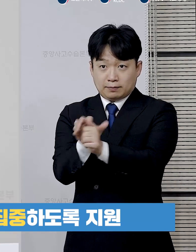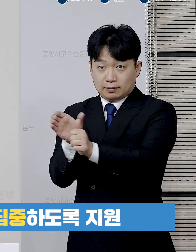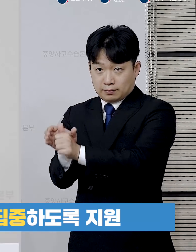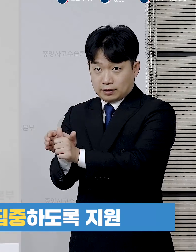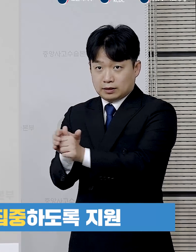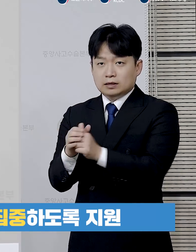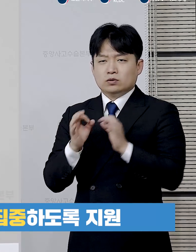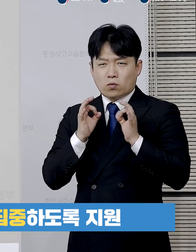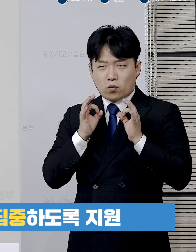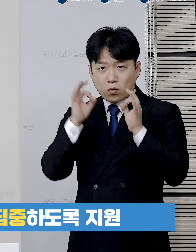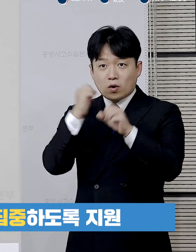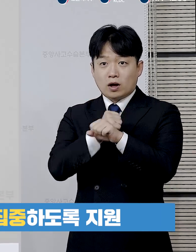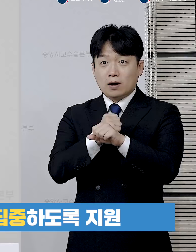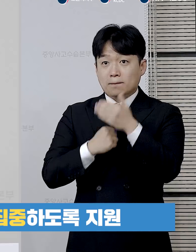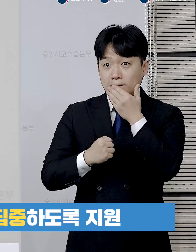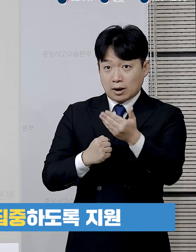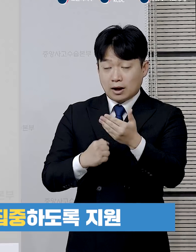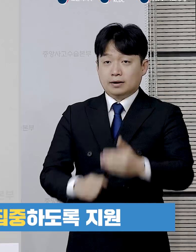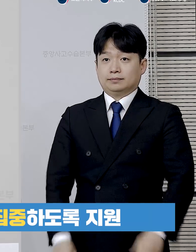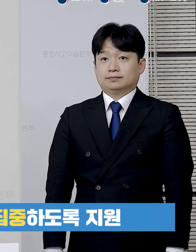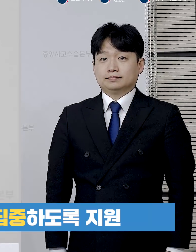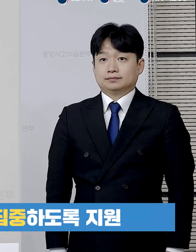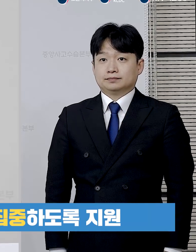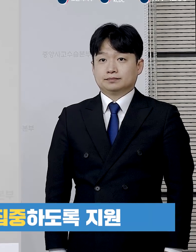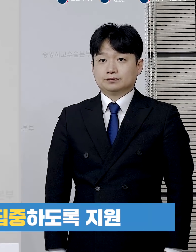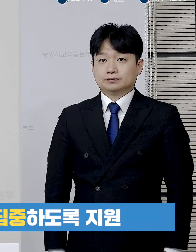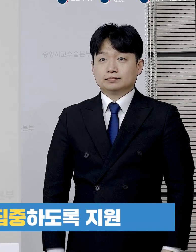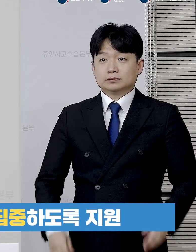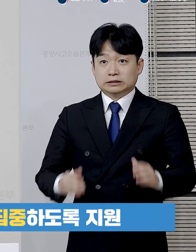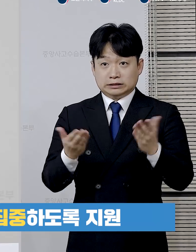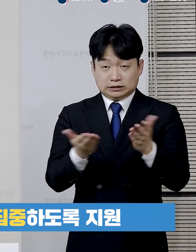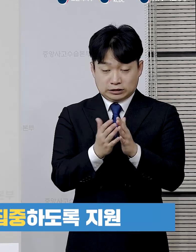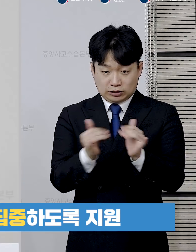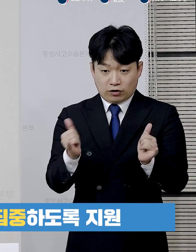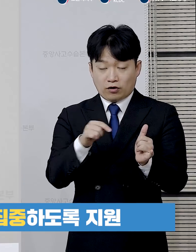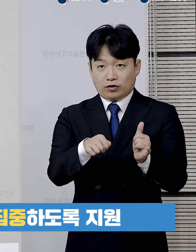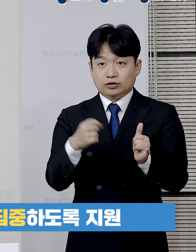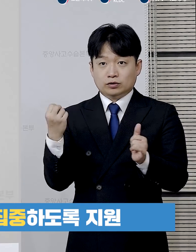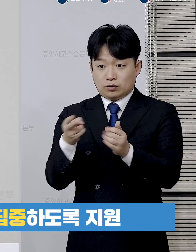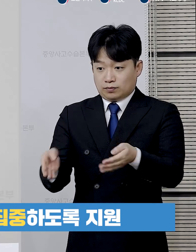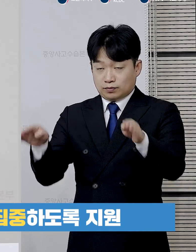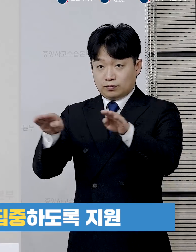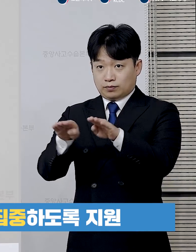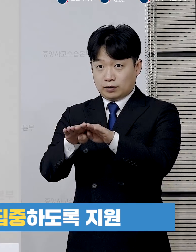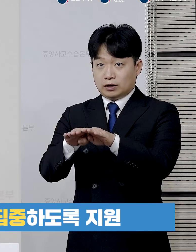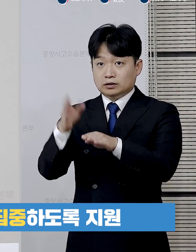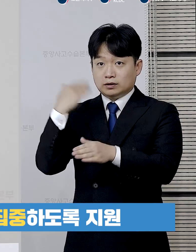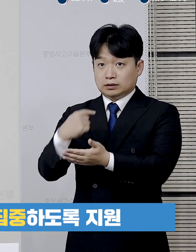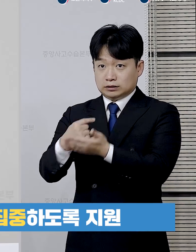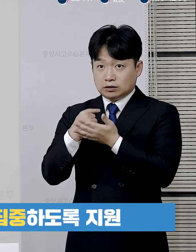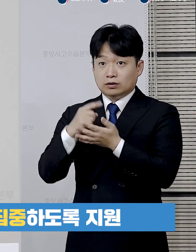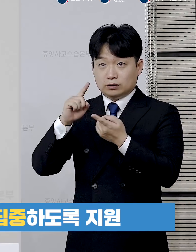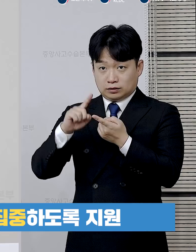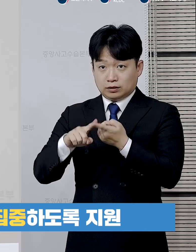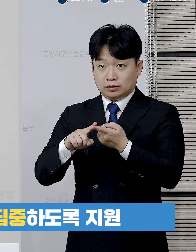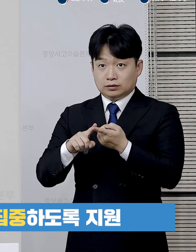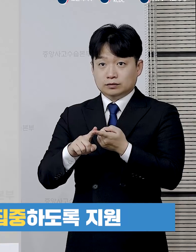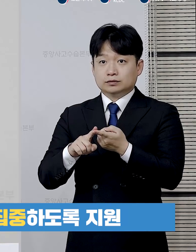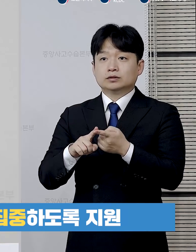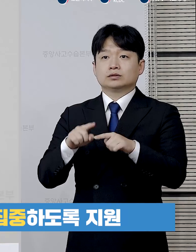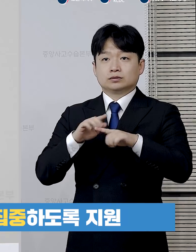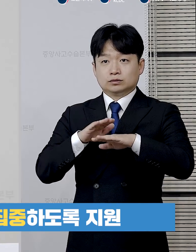모든 역량을 집중할 수 있도록 수가 차등과 관련한 인력 시설에 대하여 지난 분기에 신고한 현황 그대로